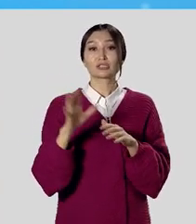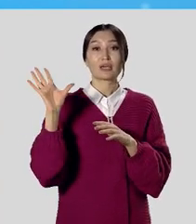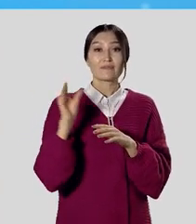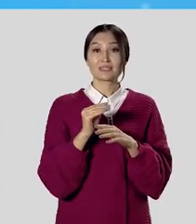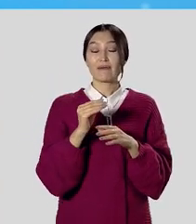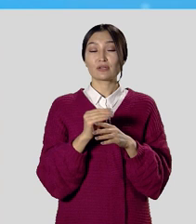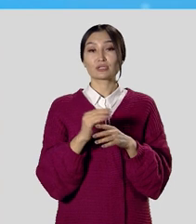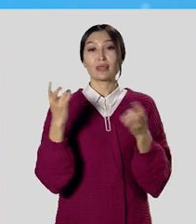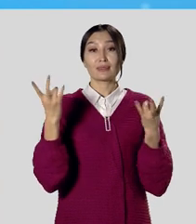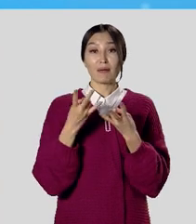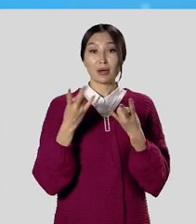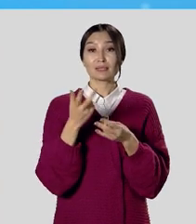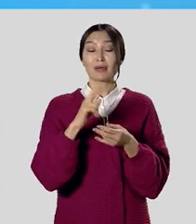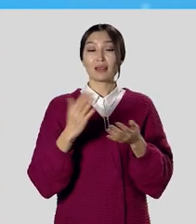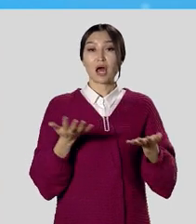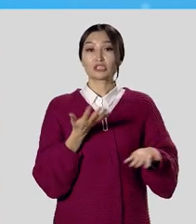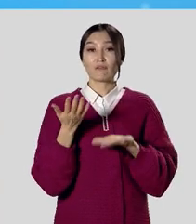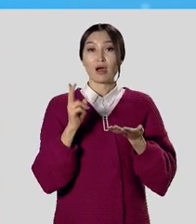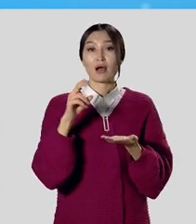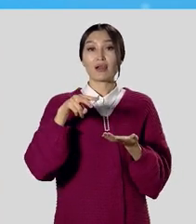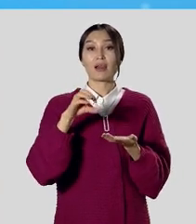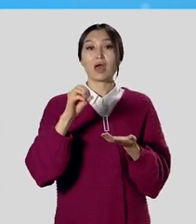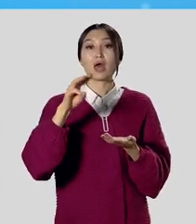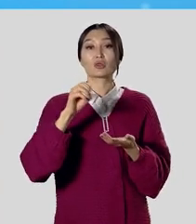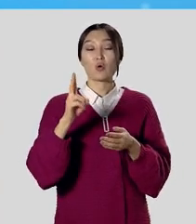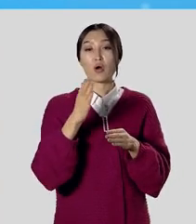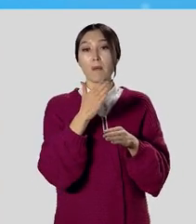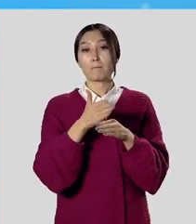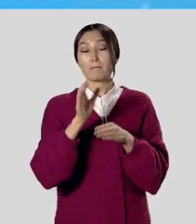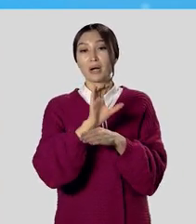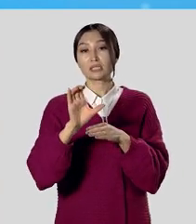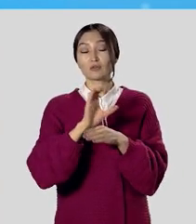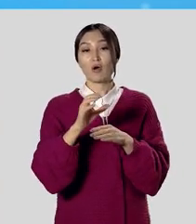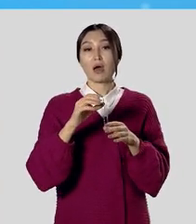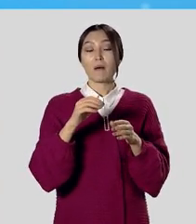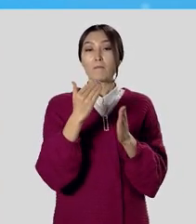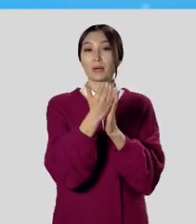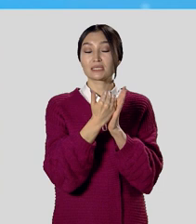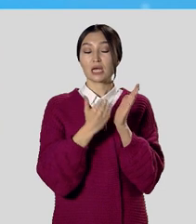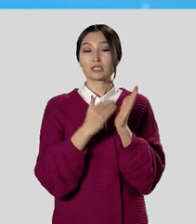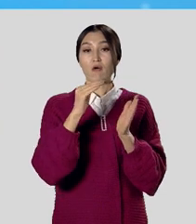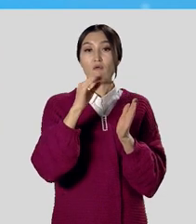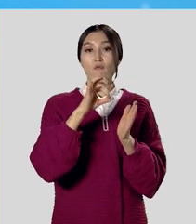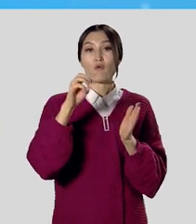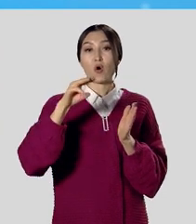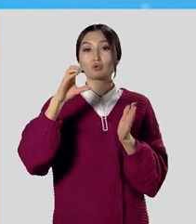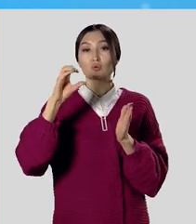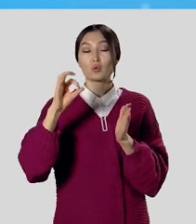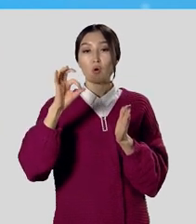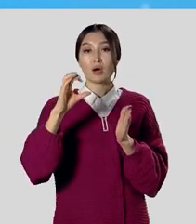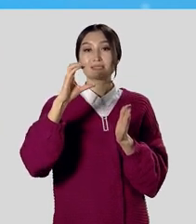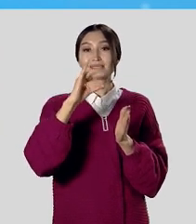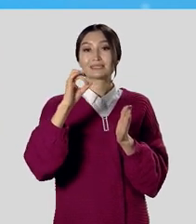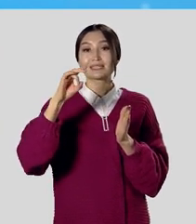вещества, необходимые для живых клеток, производятся в процессе фотосинтеза.